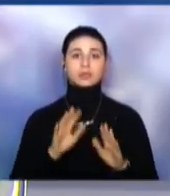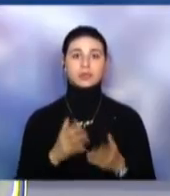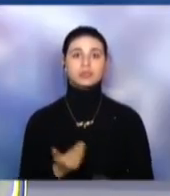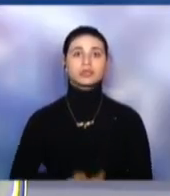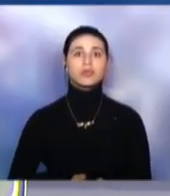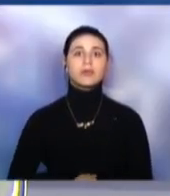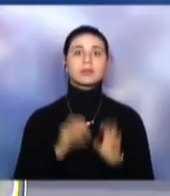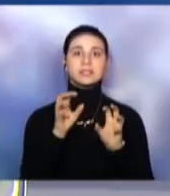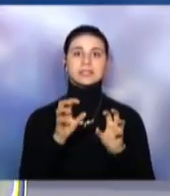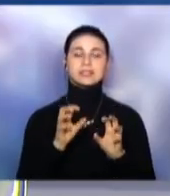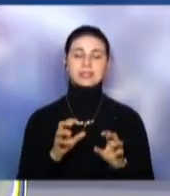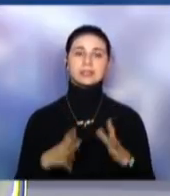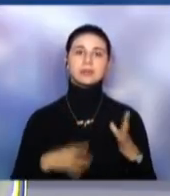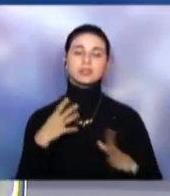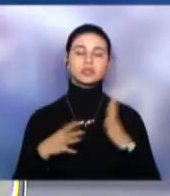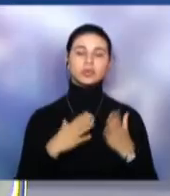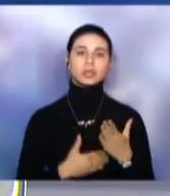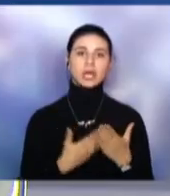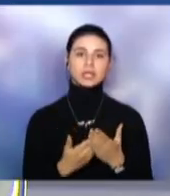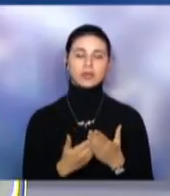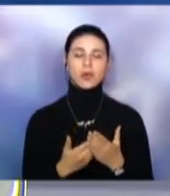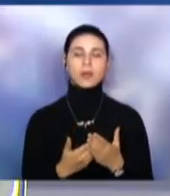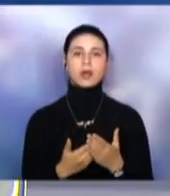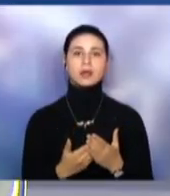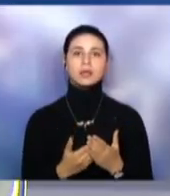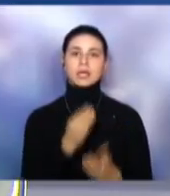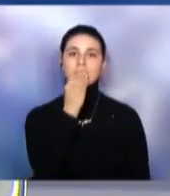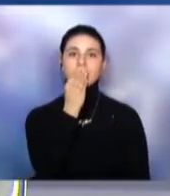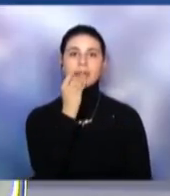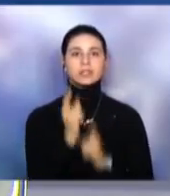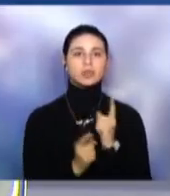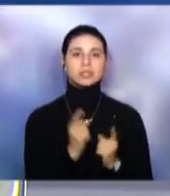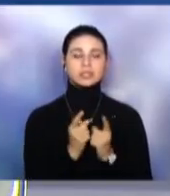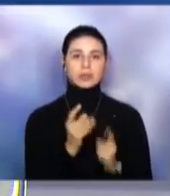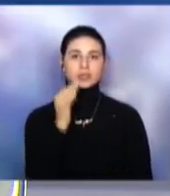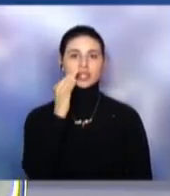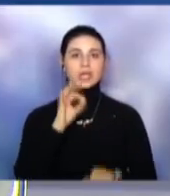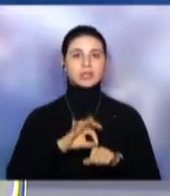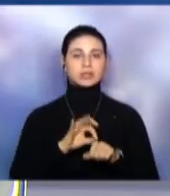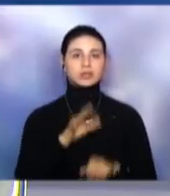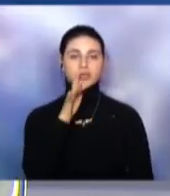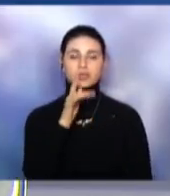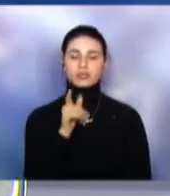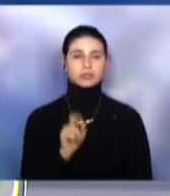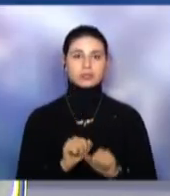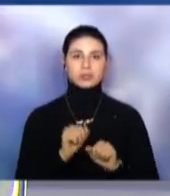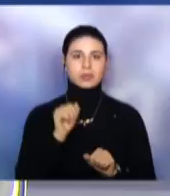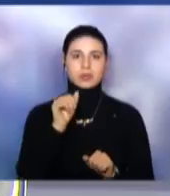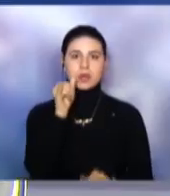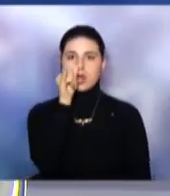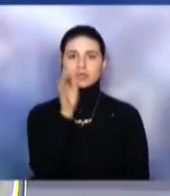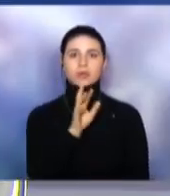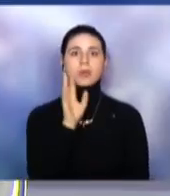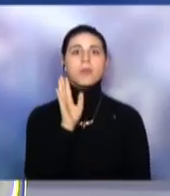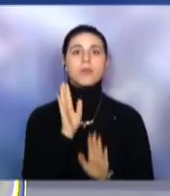წესის ფაქტორები, ფიზიკური აქტივობის შეხამება, განსაკუთრებით კვების მოწესრიგება შაქრიანი დიაბეტის შემთხვევაში, ეს წარმოუდგენელია. წამლებით